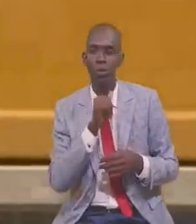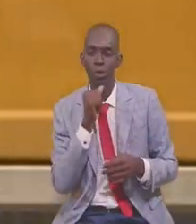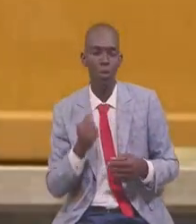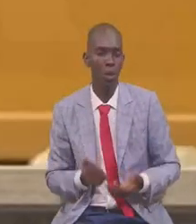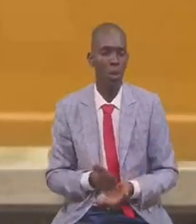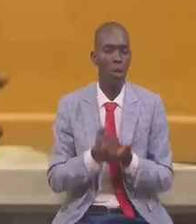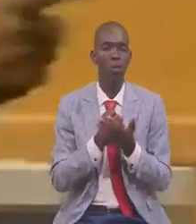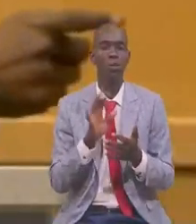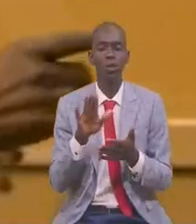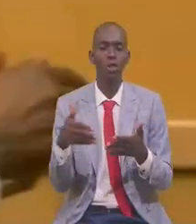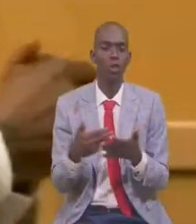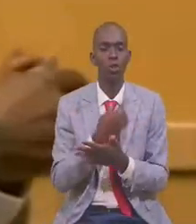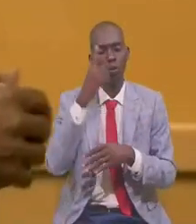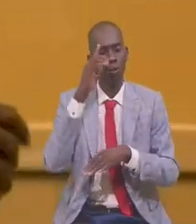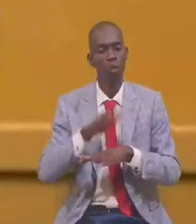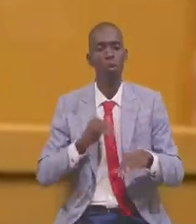a dit,